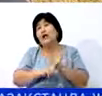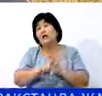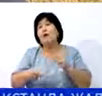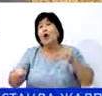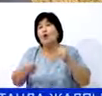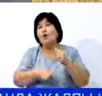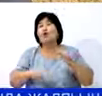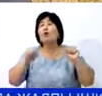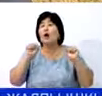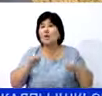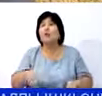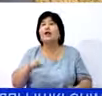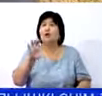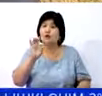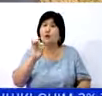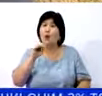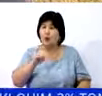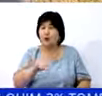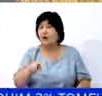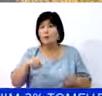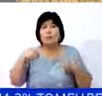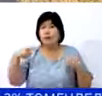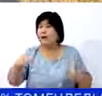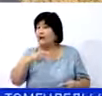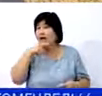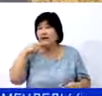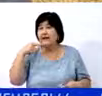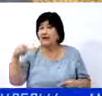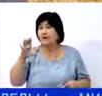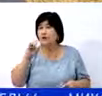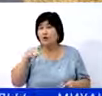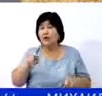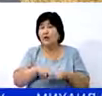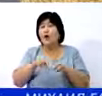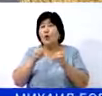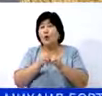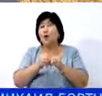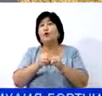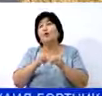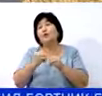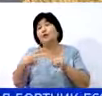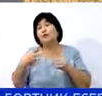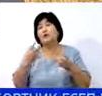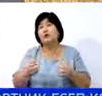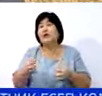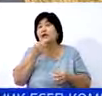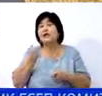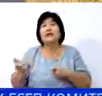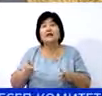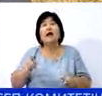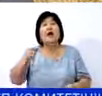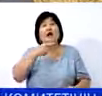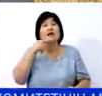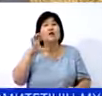оруға болатындай сортымыз. Бұл басқа ресейлік сорттарға қарағанда 10-15 күн ерте пісетін сорт. Ресейлік